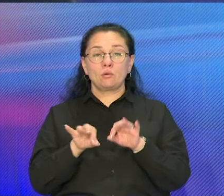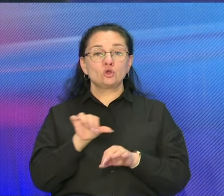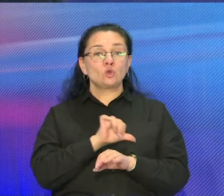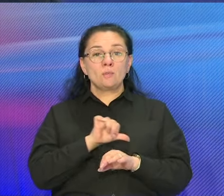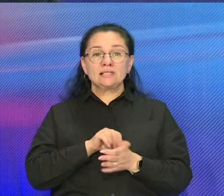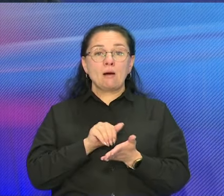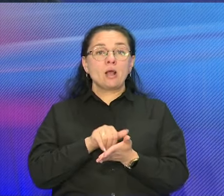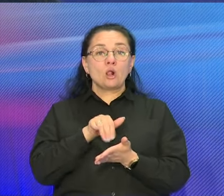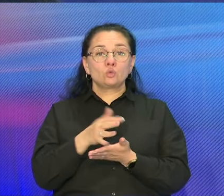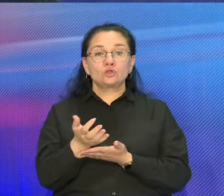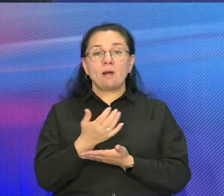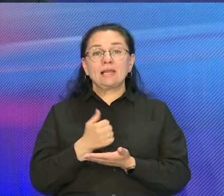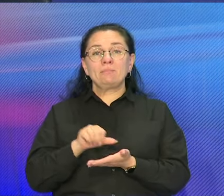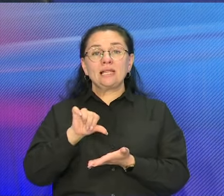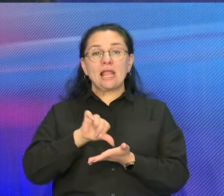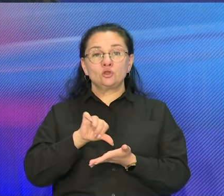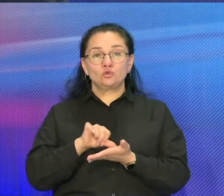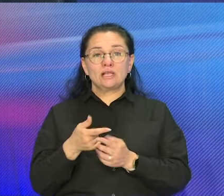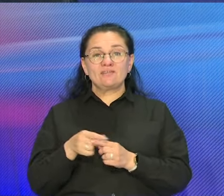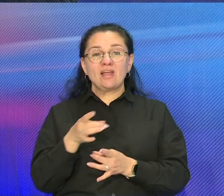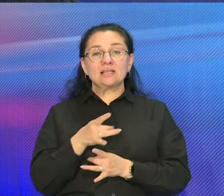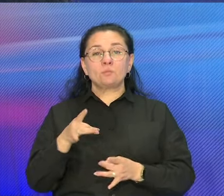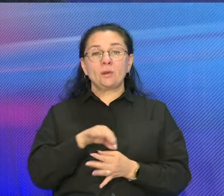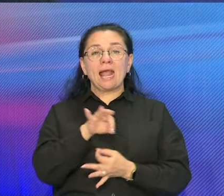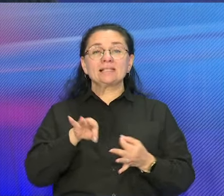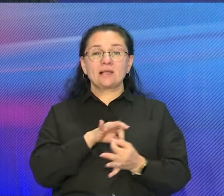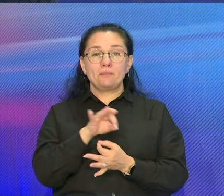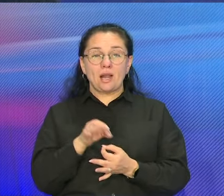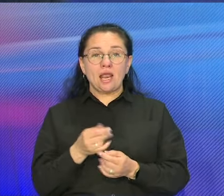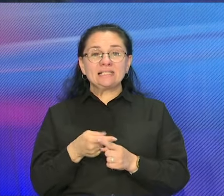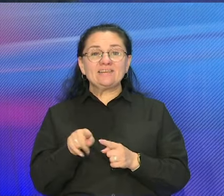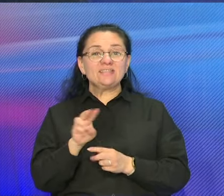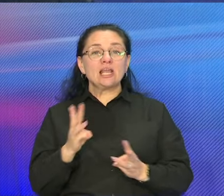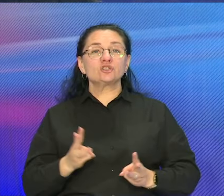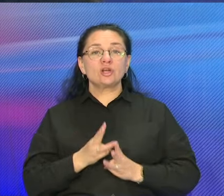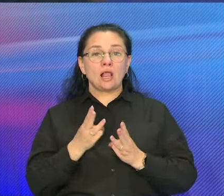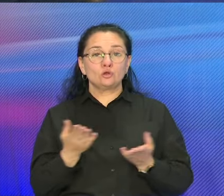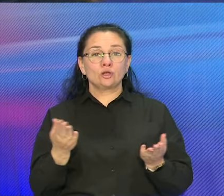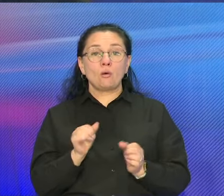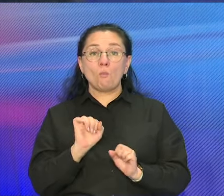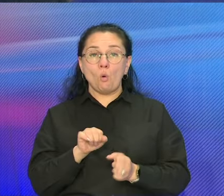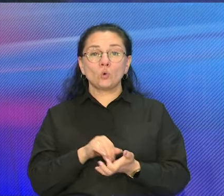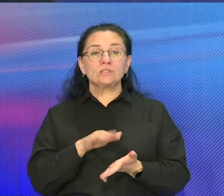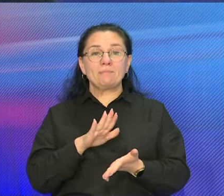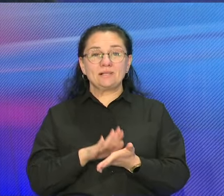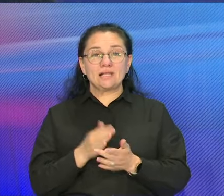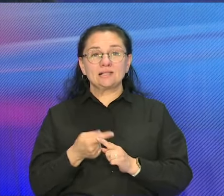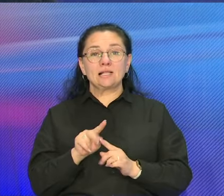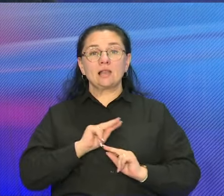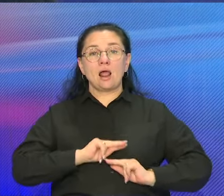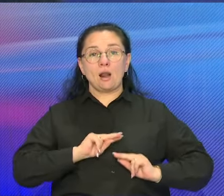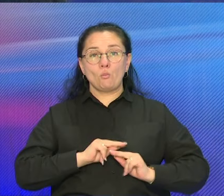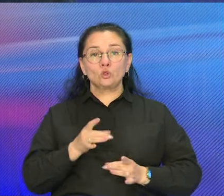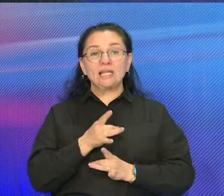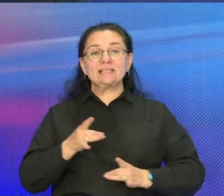смогли принять участие в этом республиканском проекте Также все желающие могут записаться для работы на